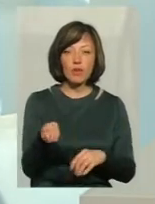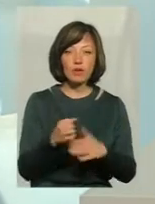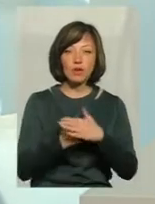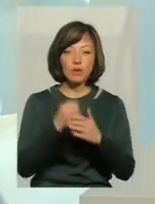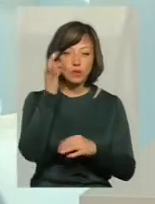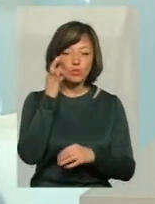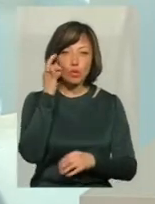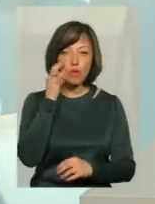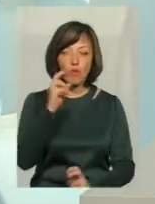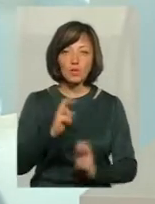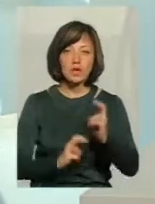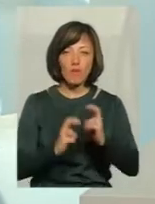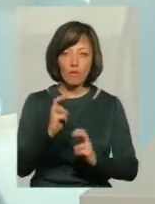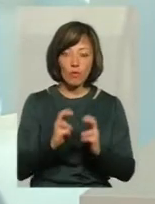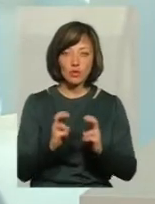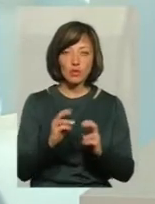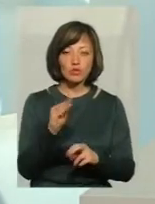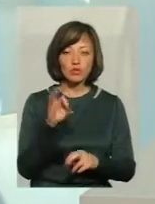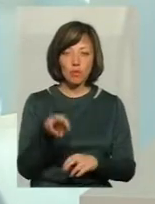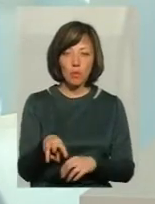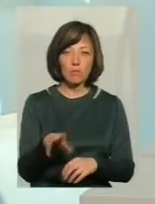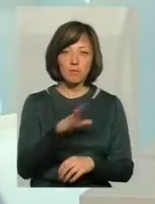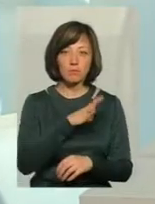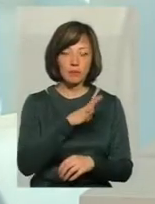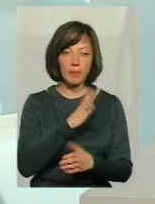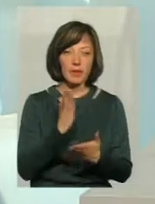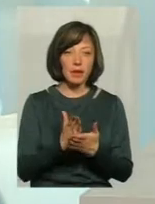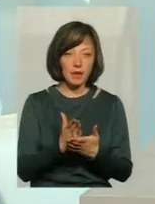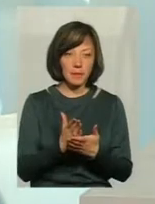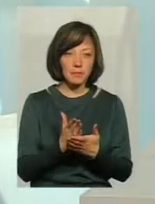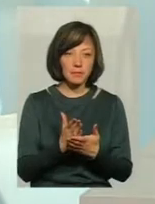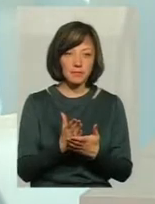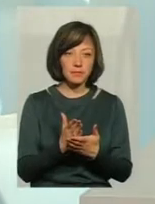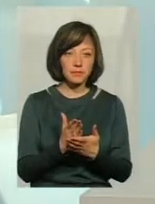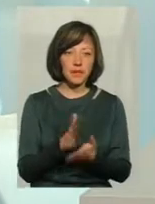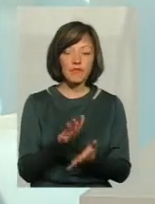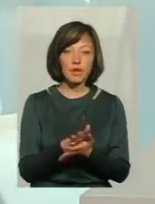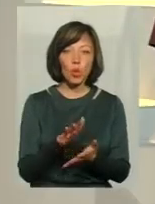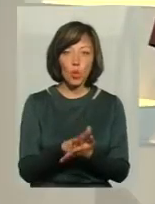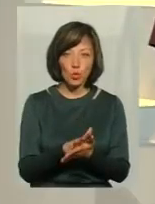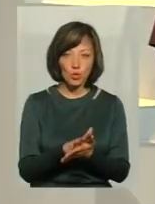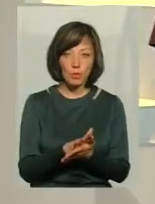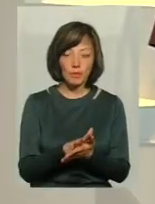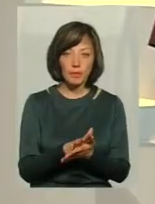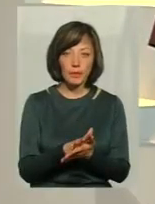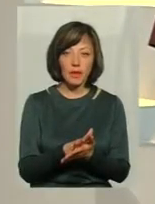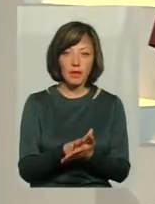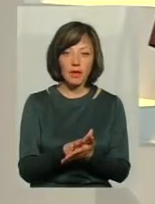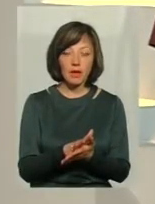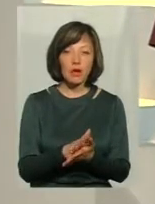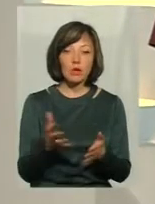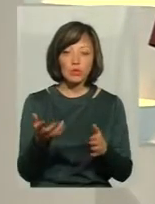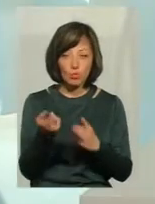цукрового заводу, той жом, який власне є по суті відходом, з нього добувається